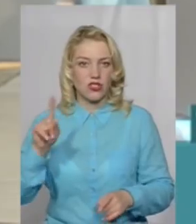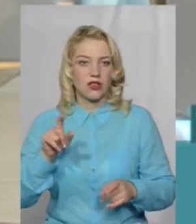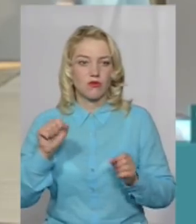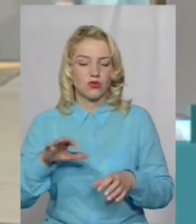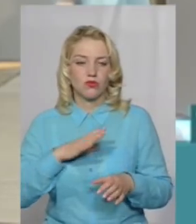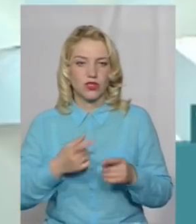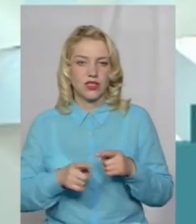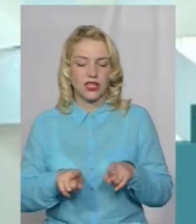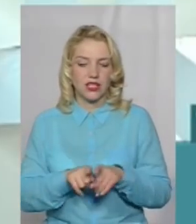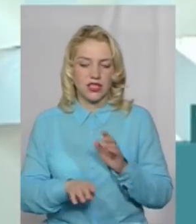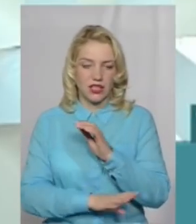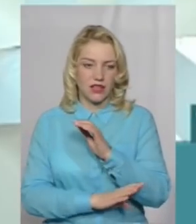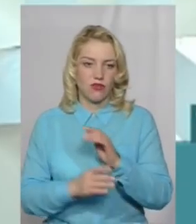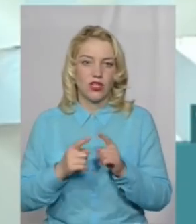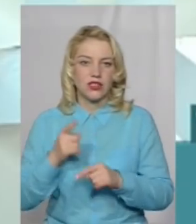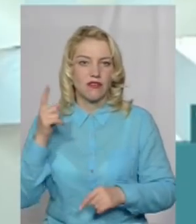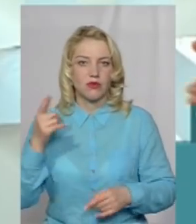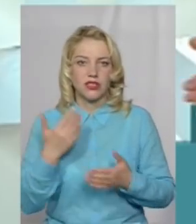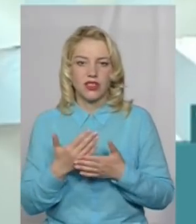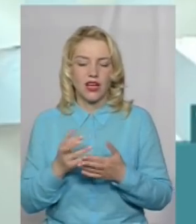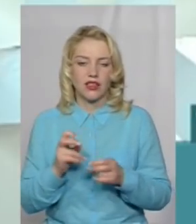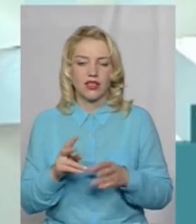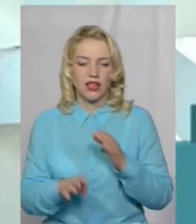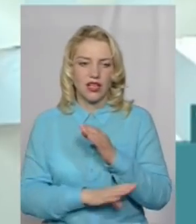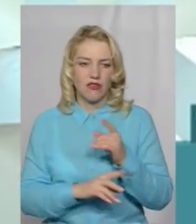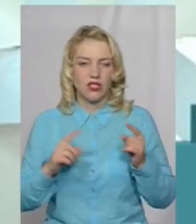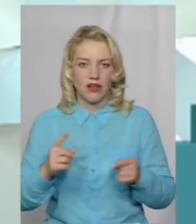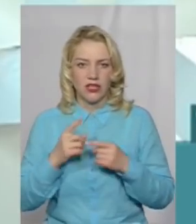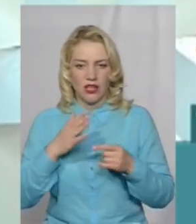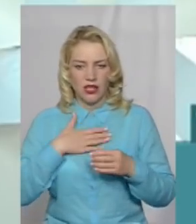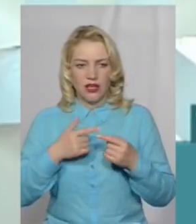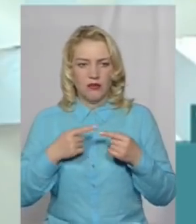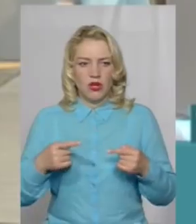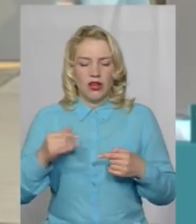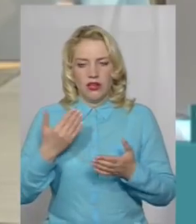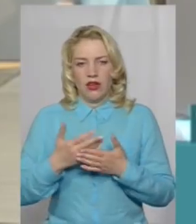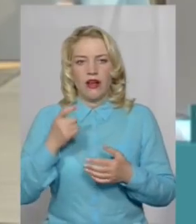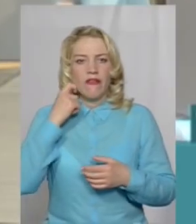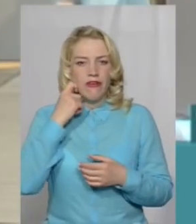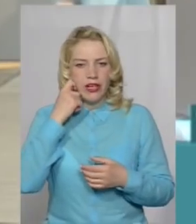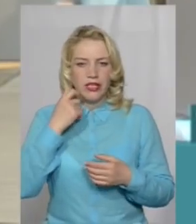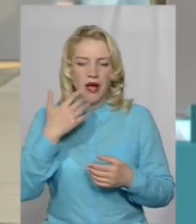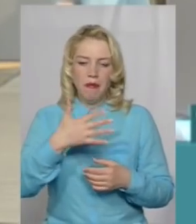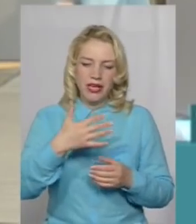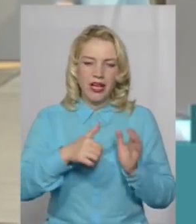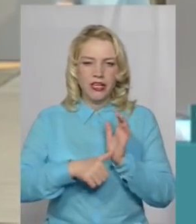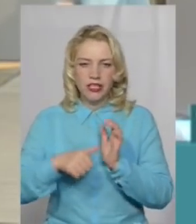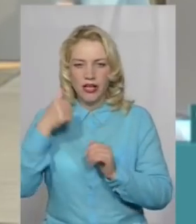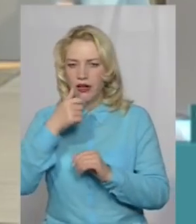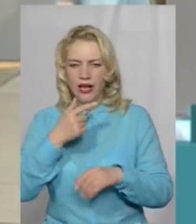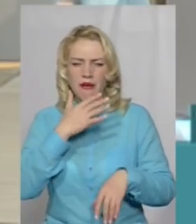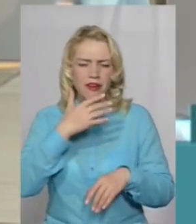це дерево? Може бути заввишки таке, як дерево, наприклад, звичайних наших порід там у віці 50-60 років. Тобто, я сказав, в